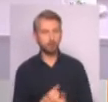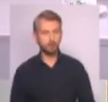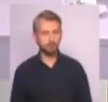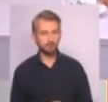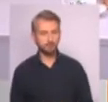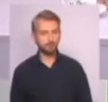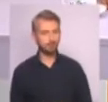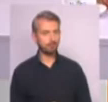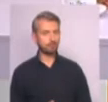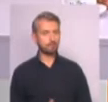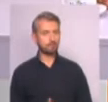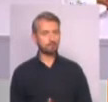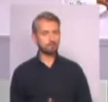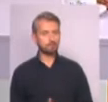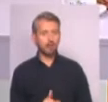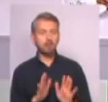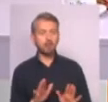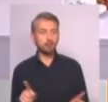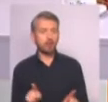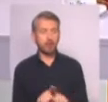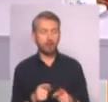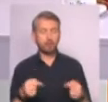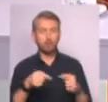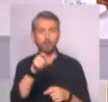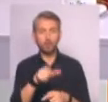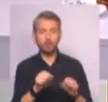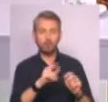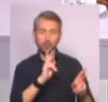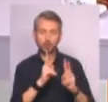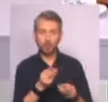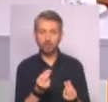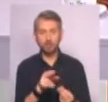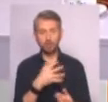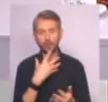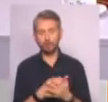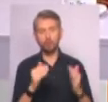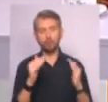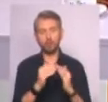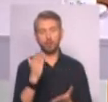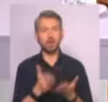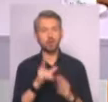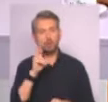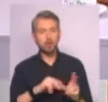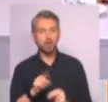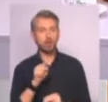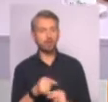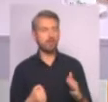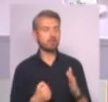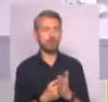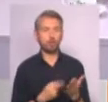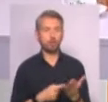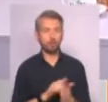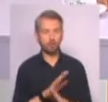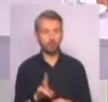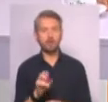Ну, лише так, відповідно, людина може оскаржити тариф по своєму будинку, якщо вважає, що він не обґрунтований. На